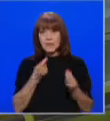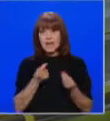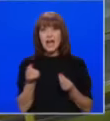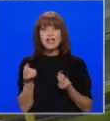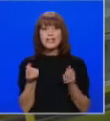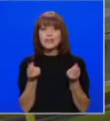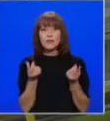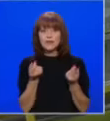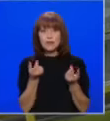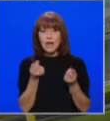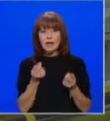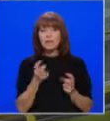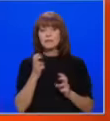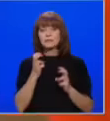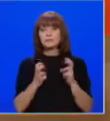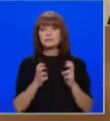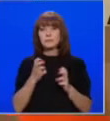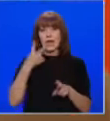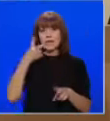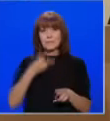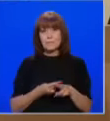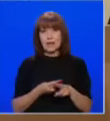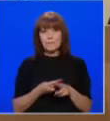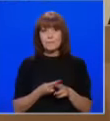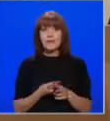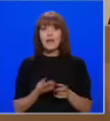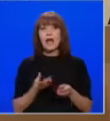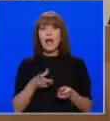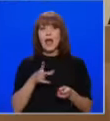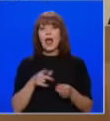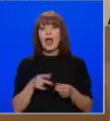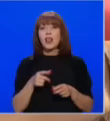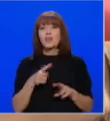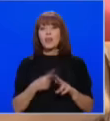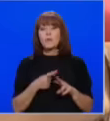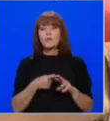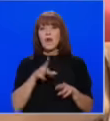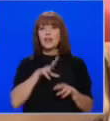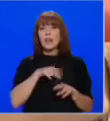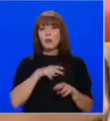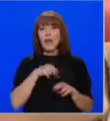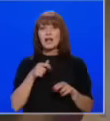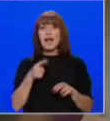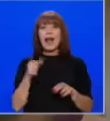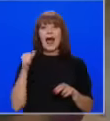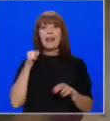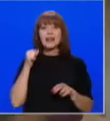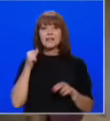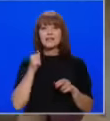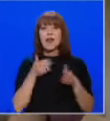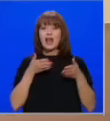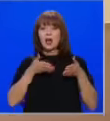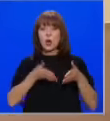нас спря един от заводите си. Нобеловата лауреатка Светлана Алексиевич, специален гост на